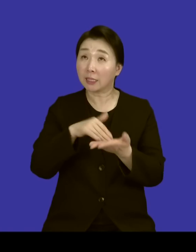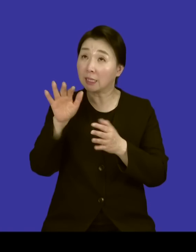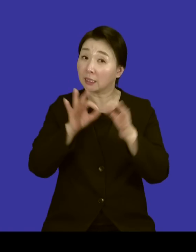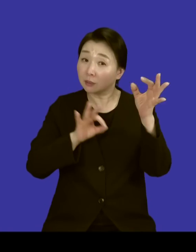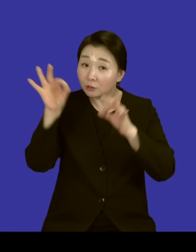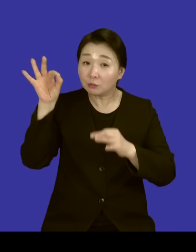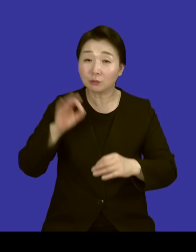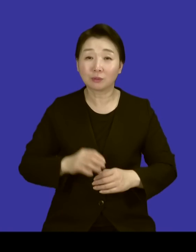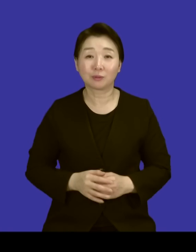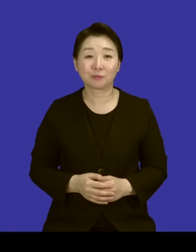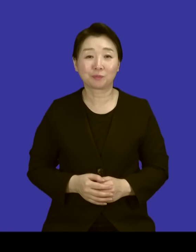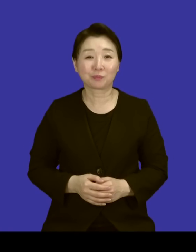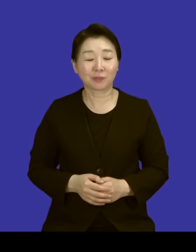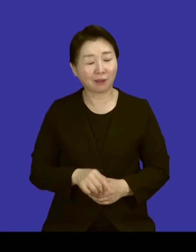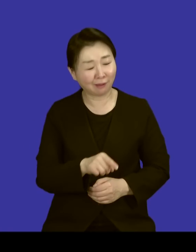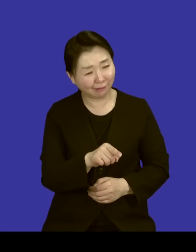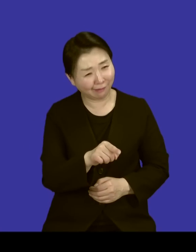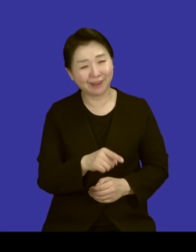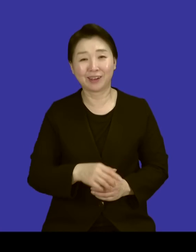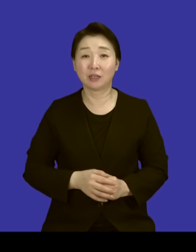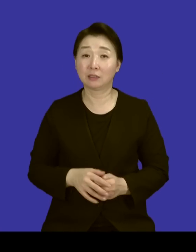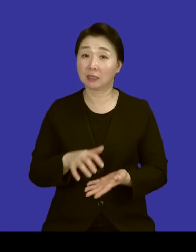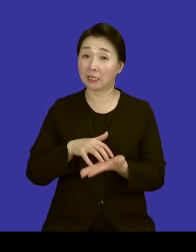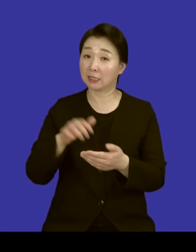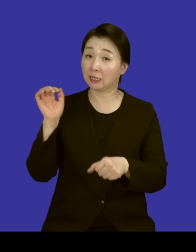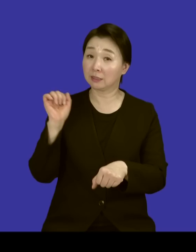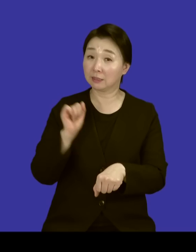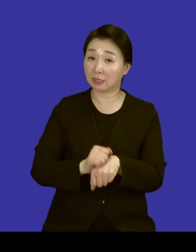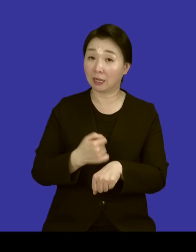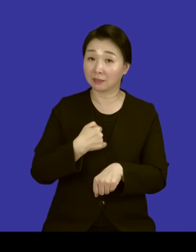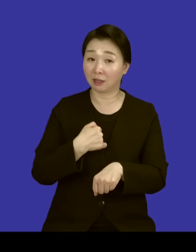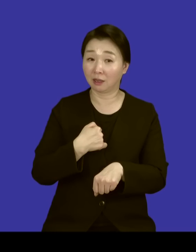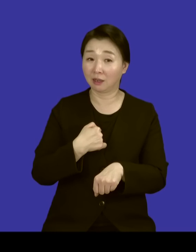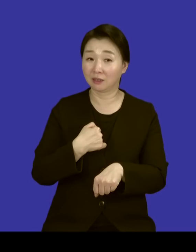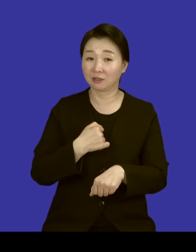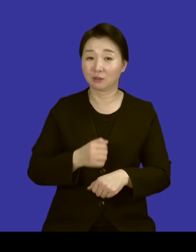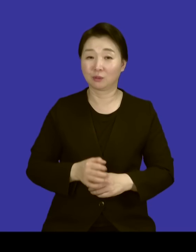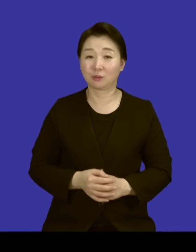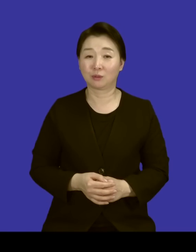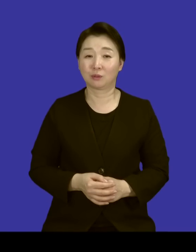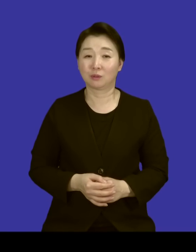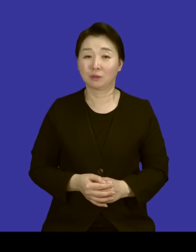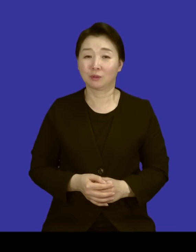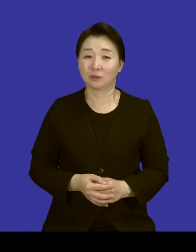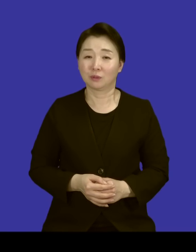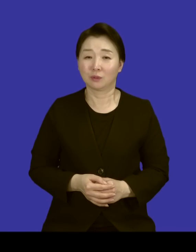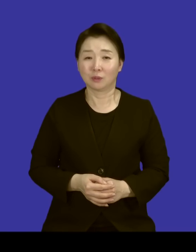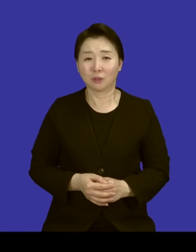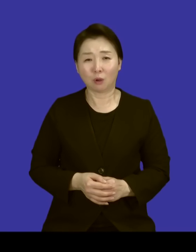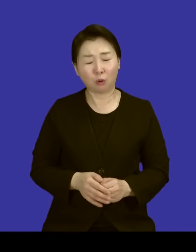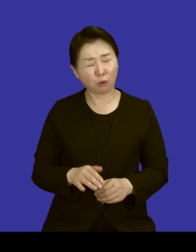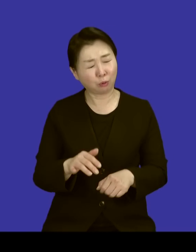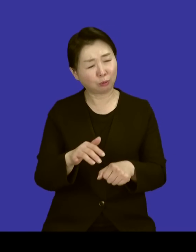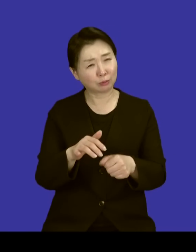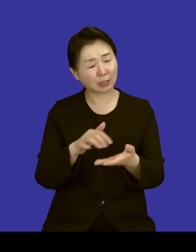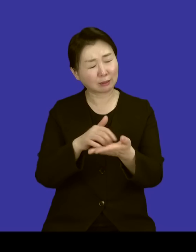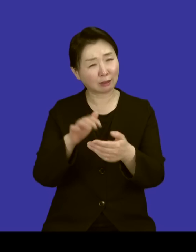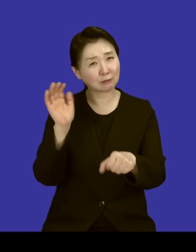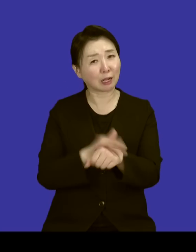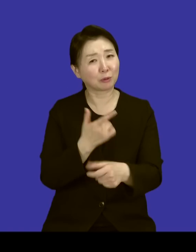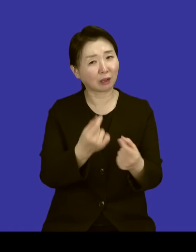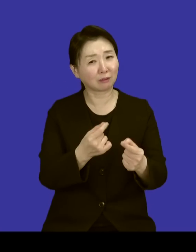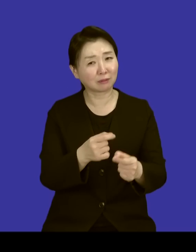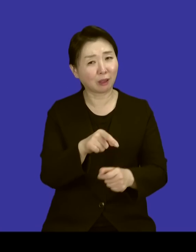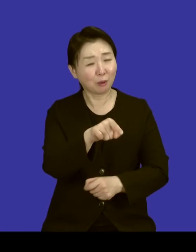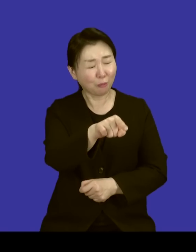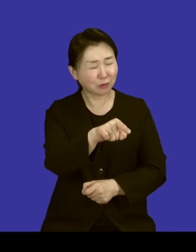들어요. 정말이네? 제가 계산을 잘하거든요. 네. 잘하는 사람인데 잘하시는 계산이 분이 안 아니신 것 됐어요. 같은데요. 아니 저는 진짜 마음속에